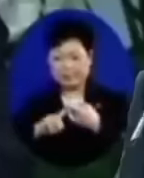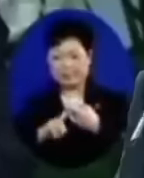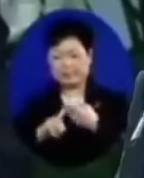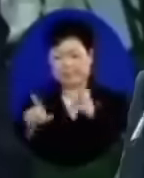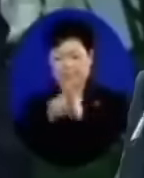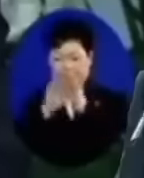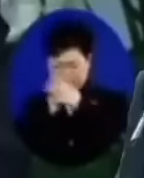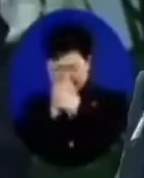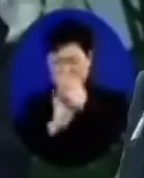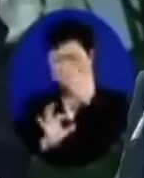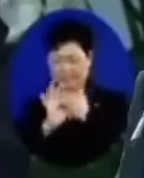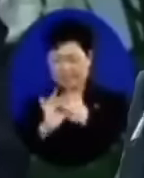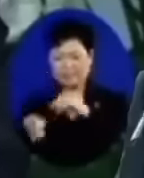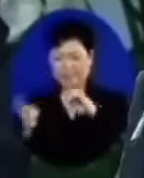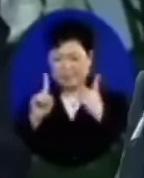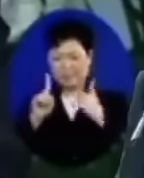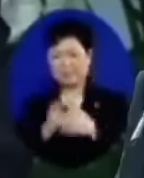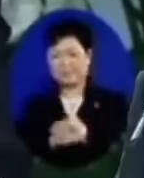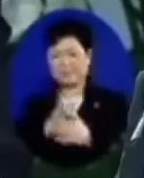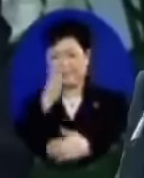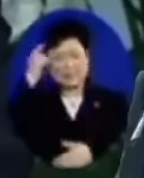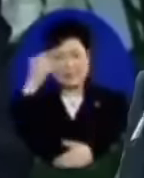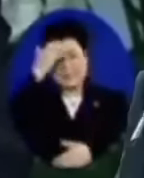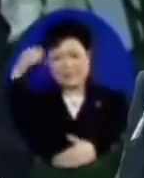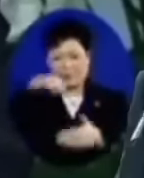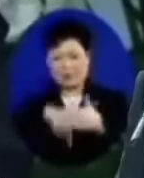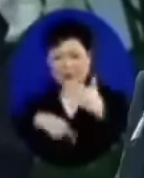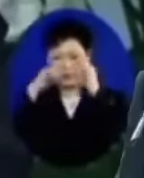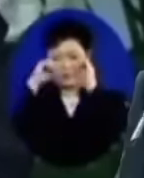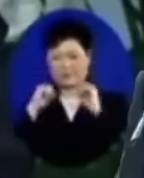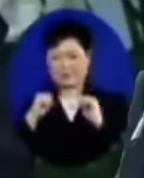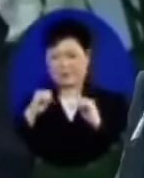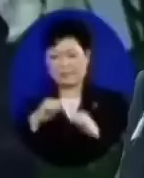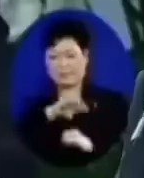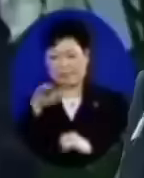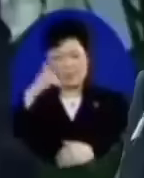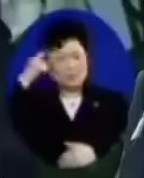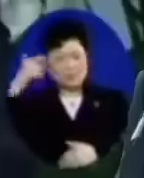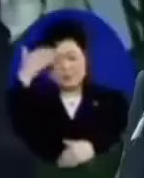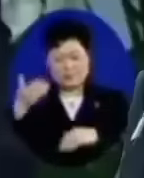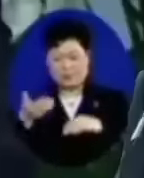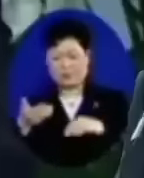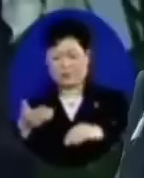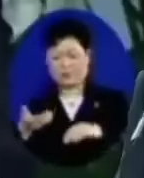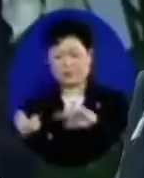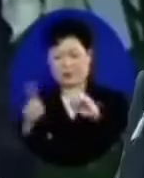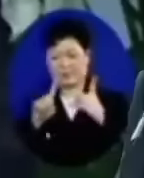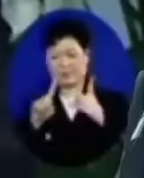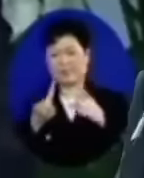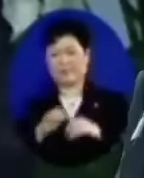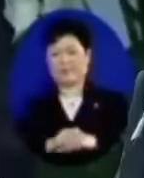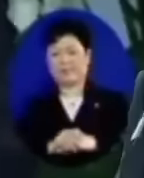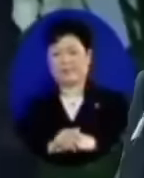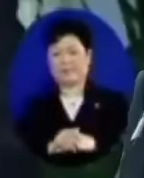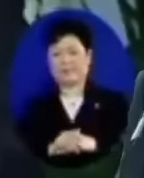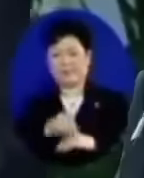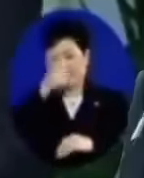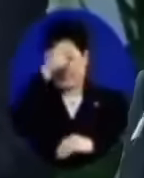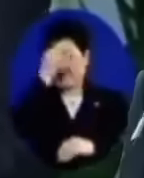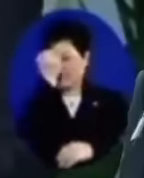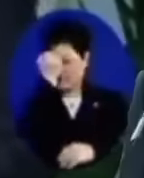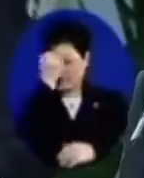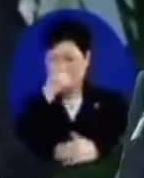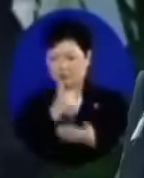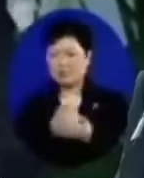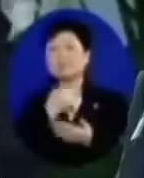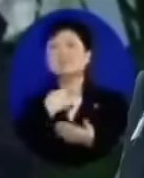기도하면 부활한 성령이 우리 속에 들어와서 우리 죽은 영혼을 부활시키는 것입니다. 아담과 하와가